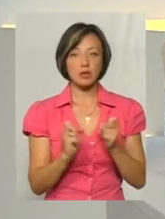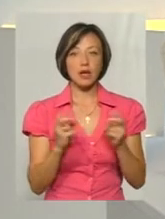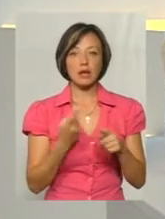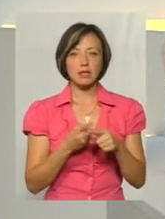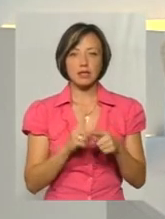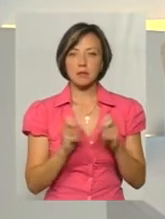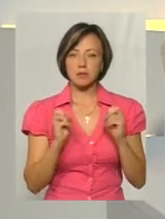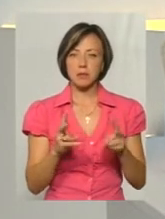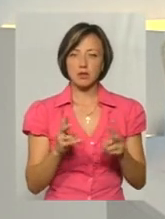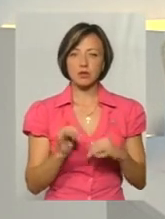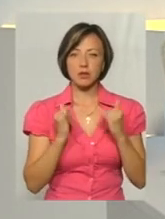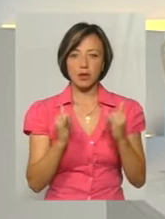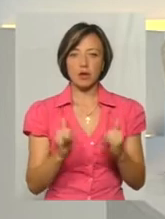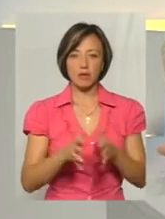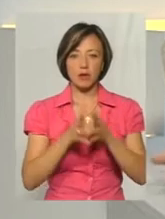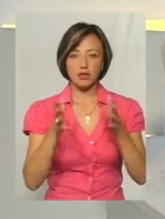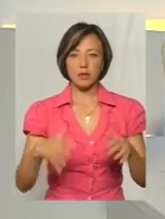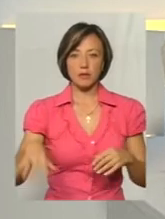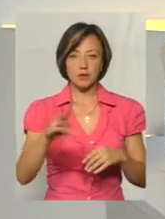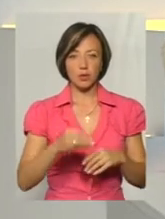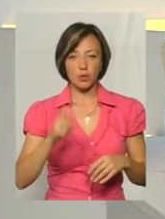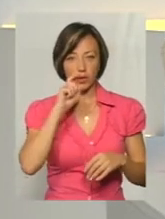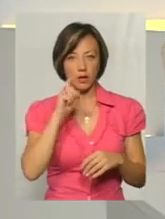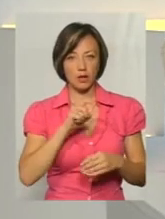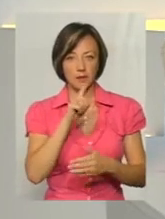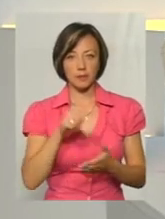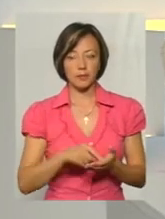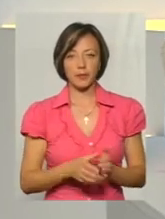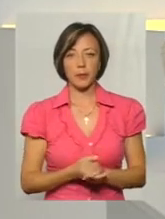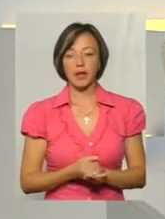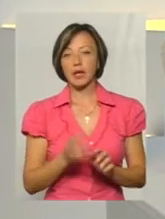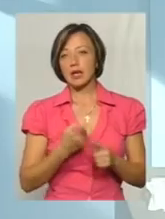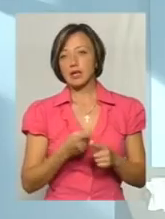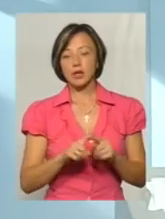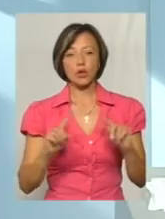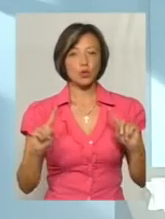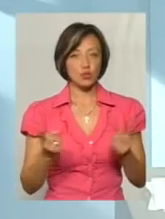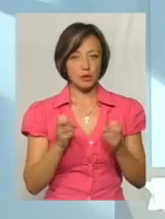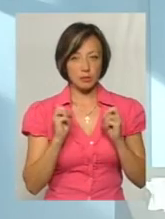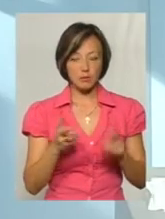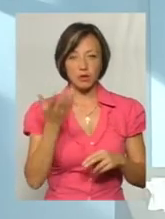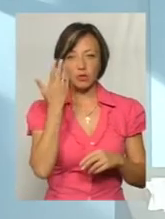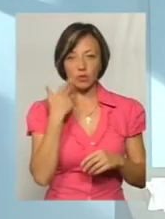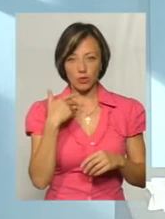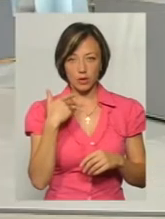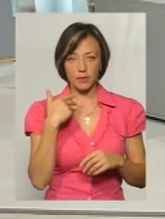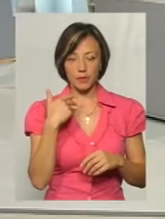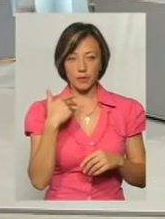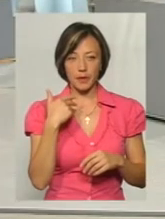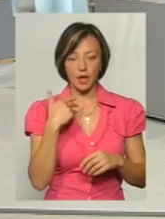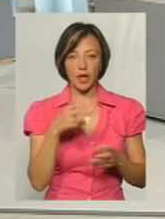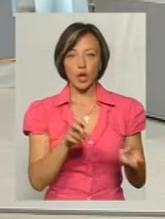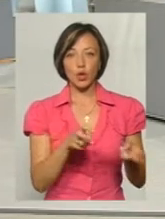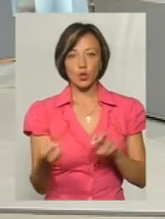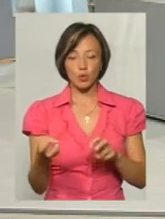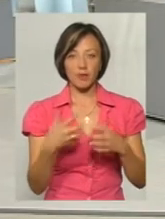це небезпечно для в масштабах всієї України? Це дуже небезпечно, коли трупи